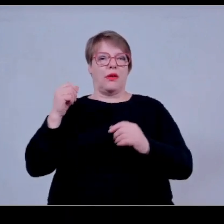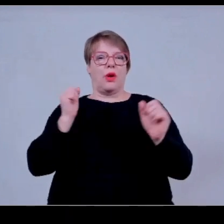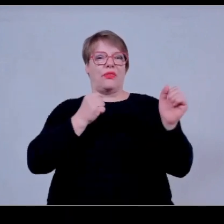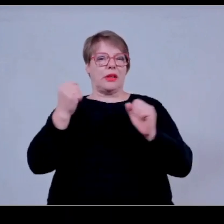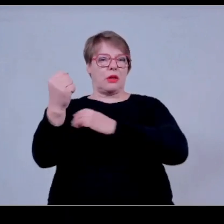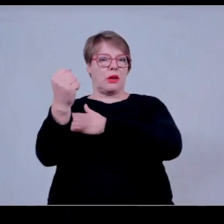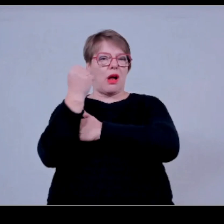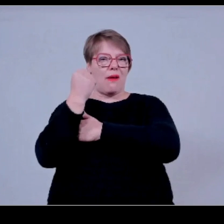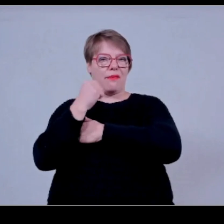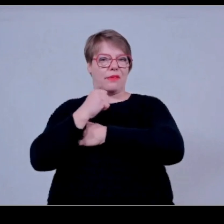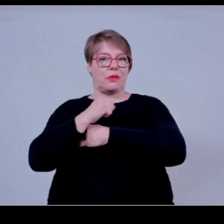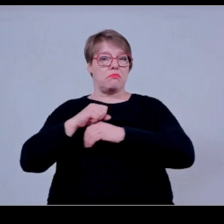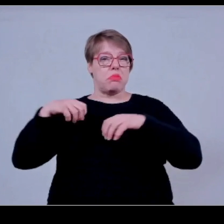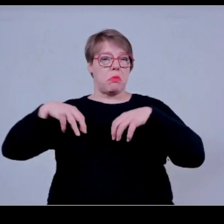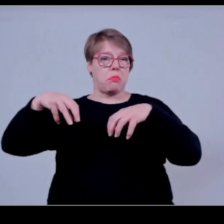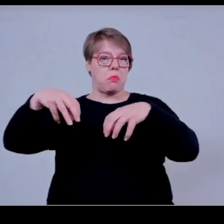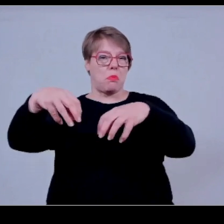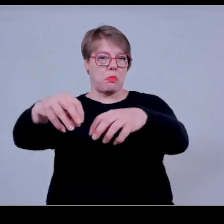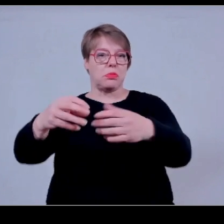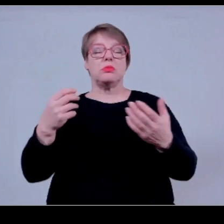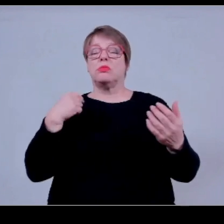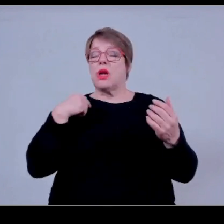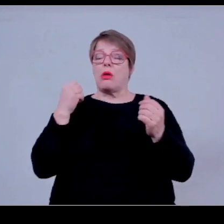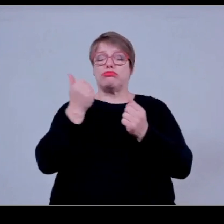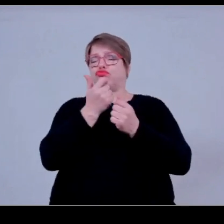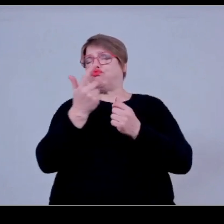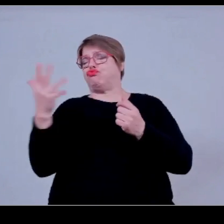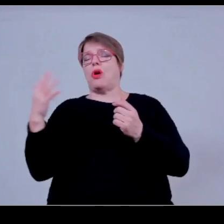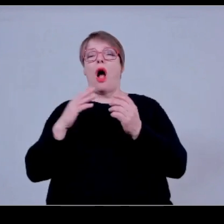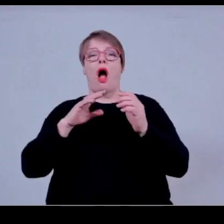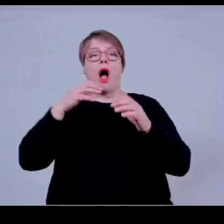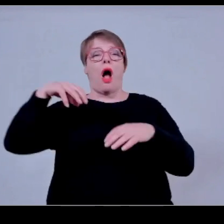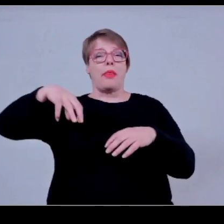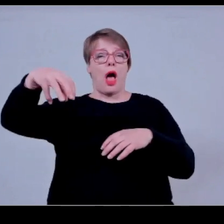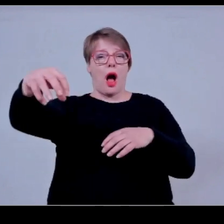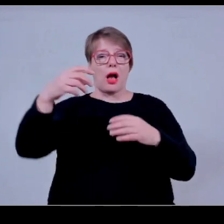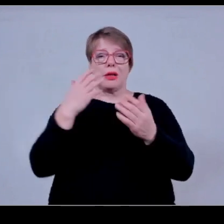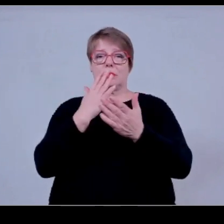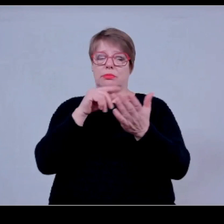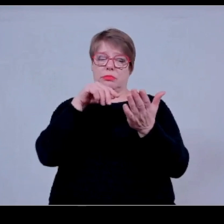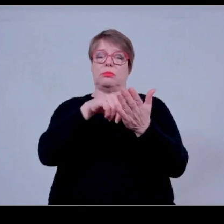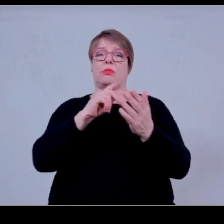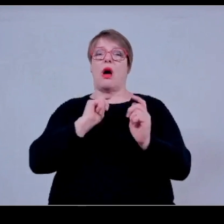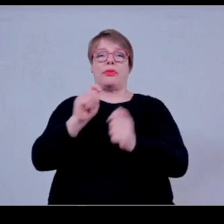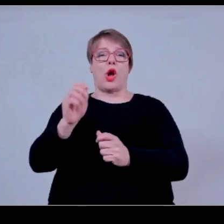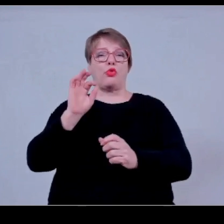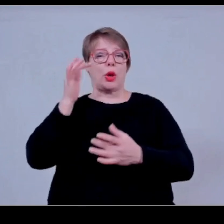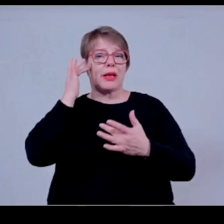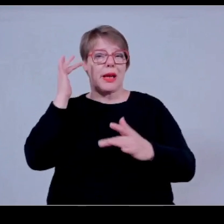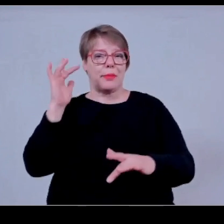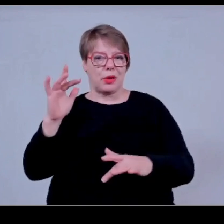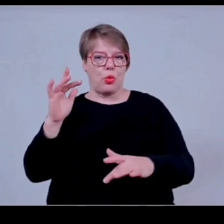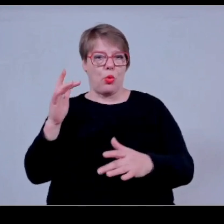Sie sehen dasselbe bei PV. Und Sie wissen auch, dass Bayern das stärkste Land in Deutschland ist bezüglich der Bioenergie, der